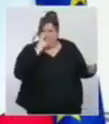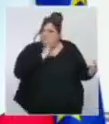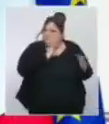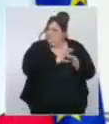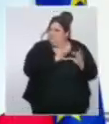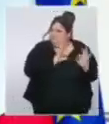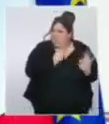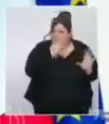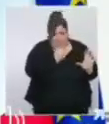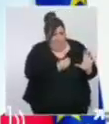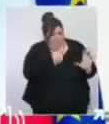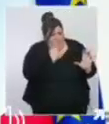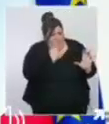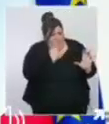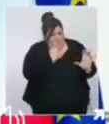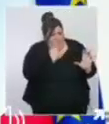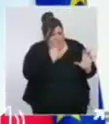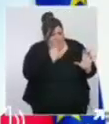sur